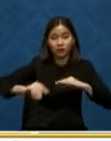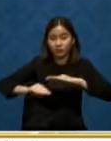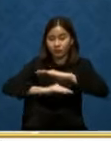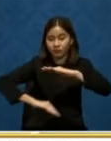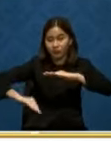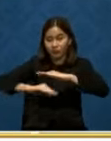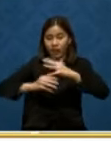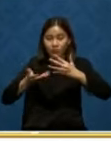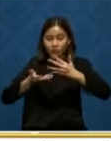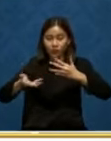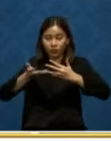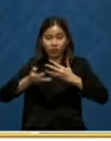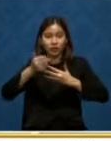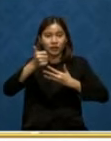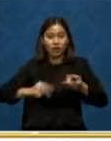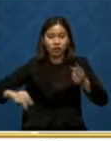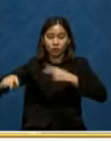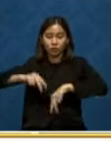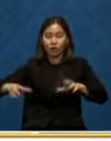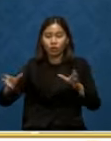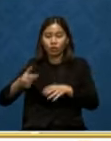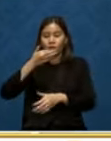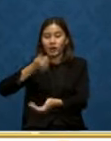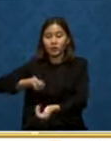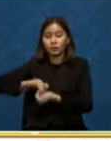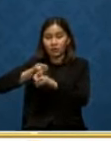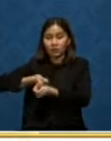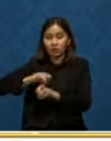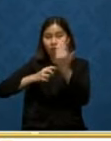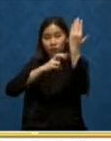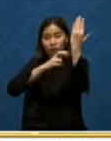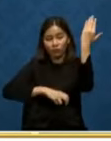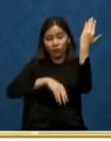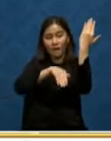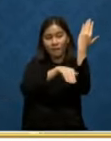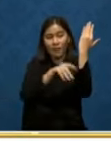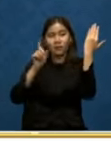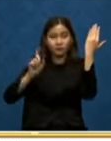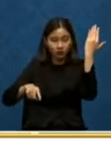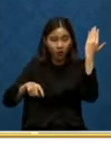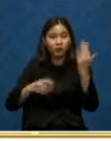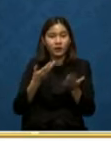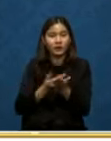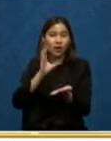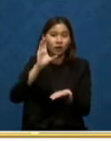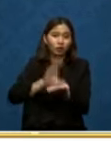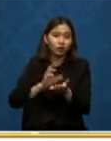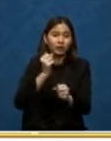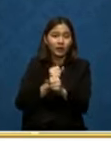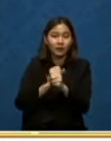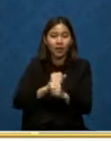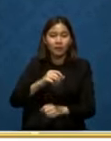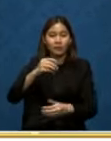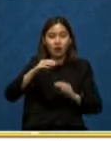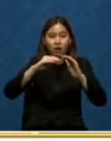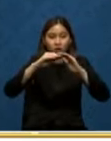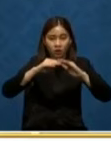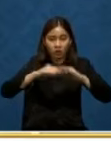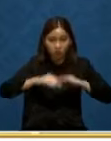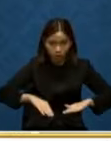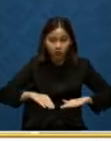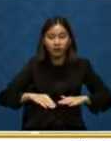ขึ้นมาได้ต้องดูแลพี่น้องชาวสวนยางดูแลพี่น้องชาวสวนปาล์มลดต้นทุนการผลิตเขาหาต้นทุนการ